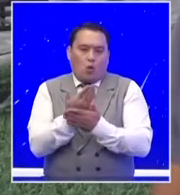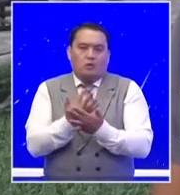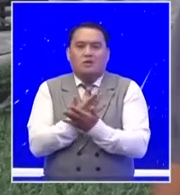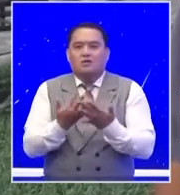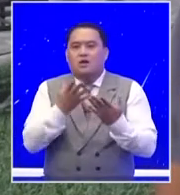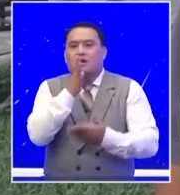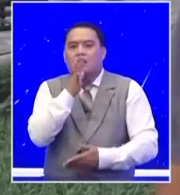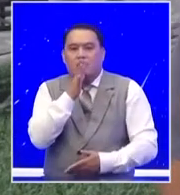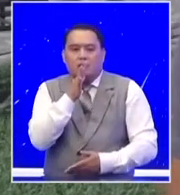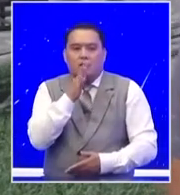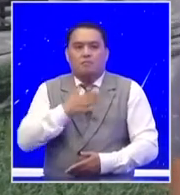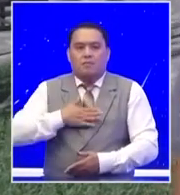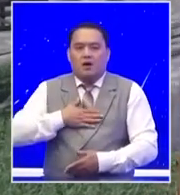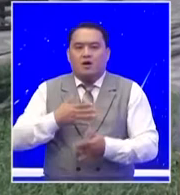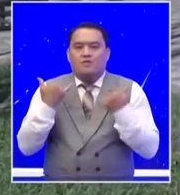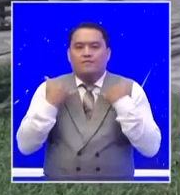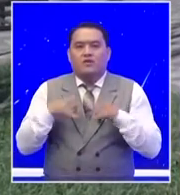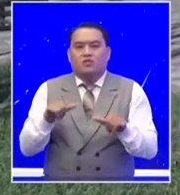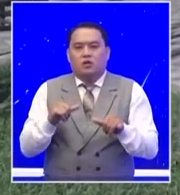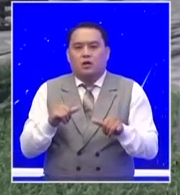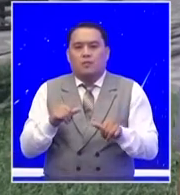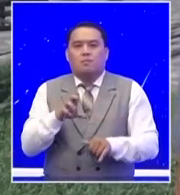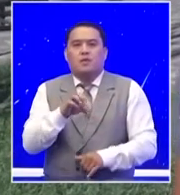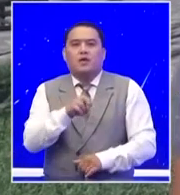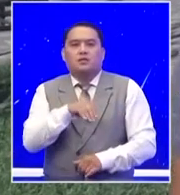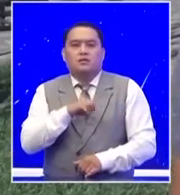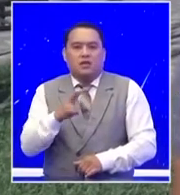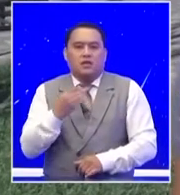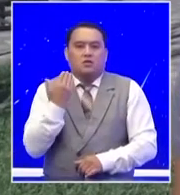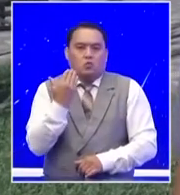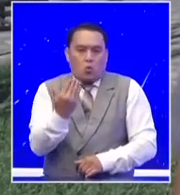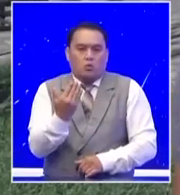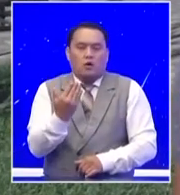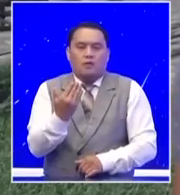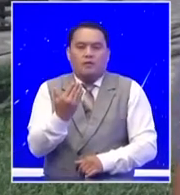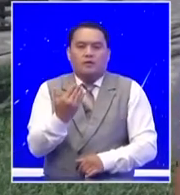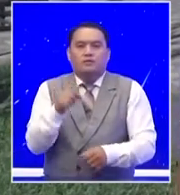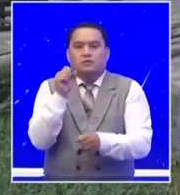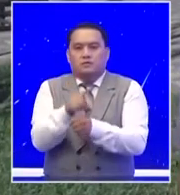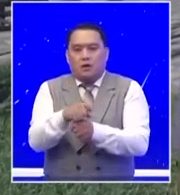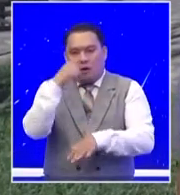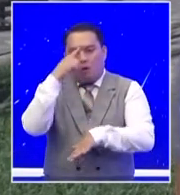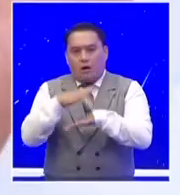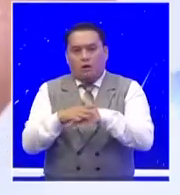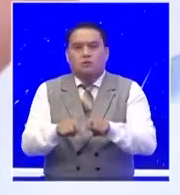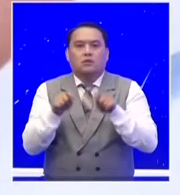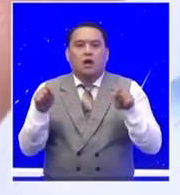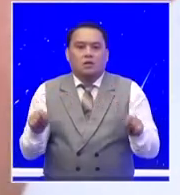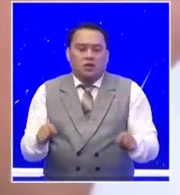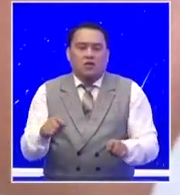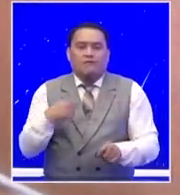несколько лет. Мы восхищаемся деятельностью Бейсена Абаевича. И поэтому, получив заказы от акимата на создание